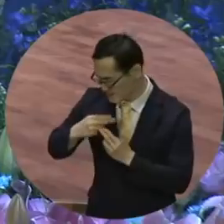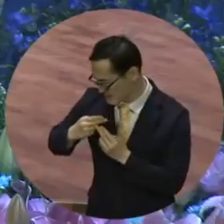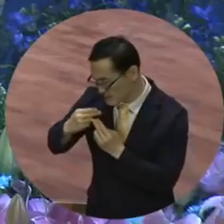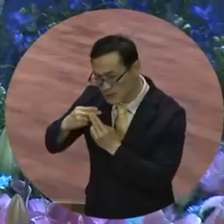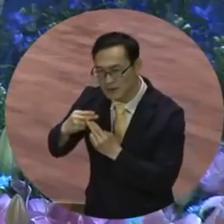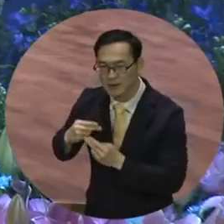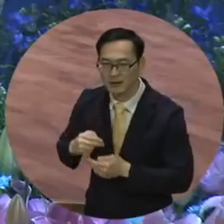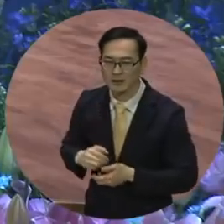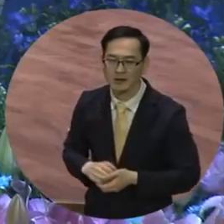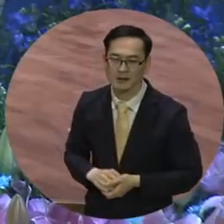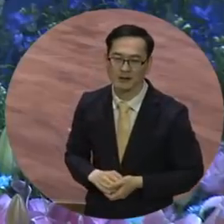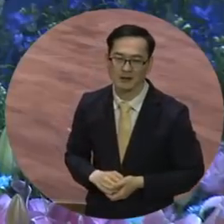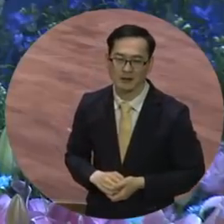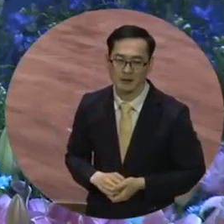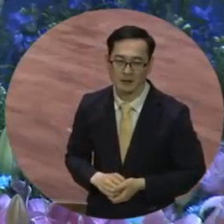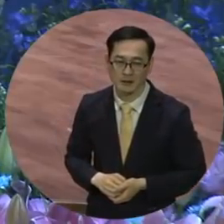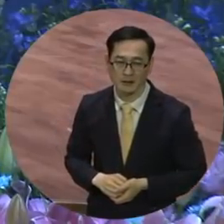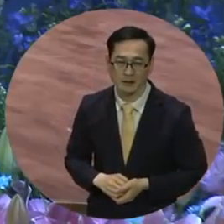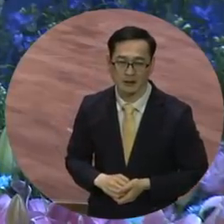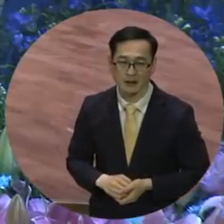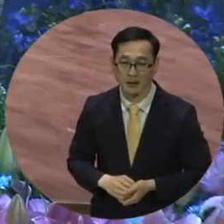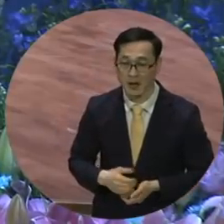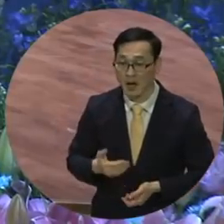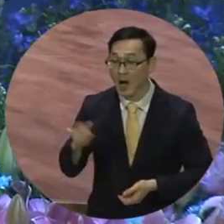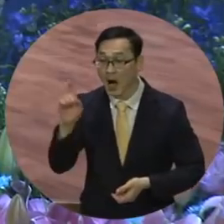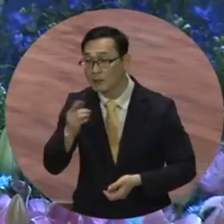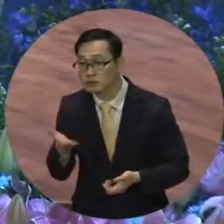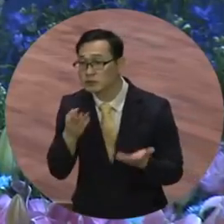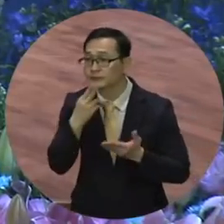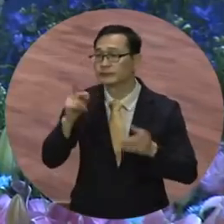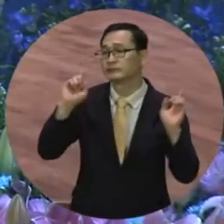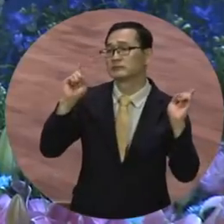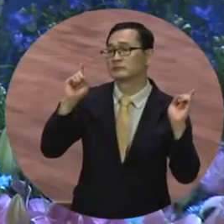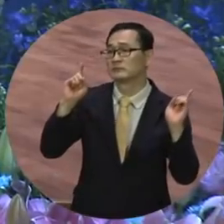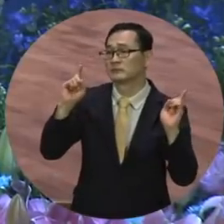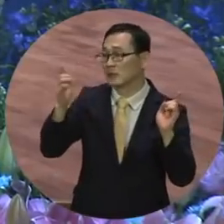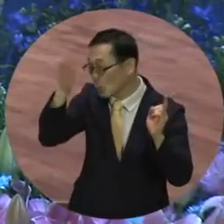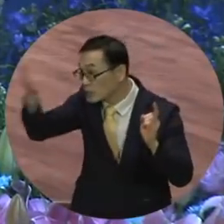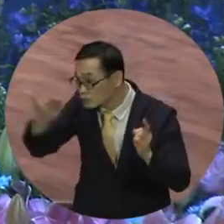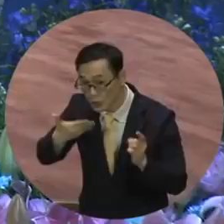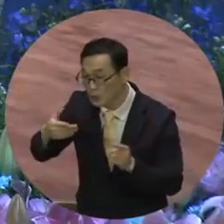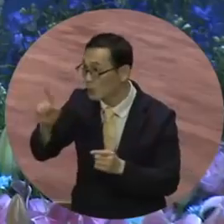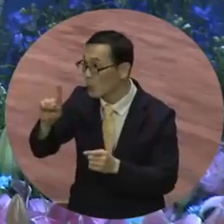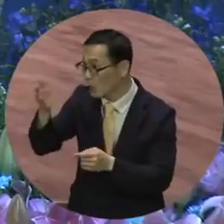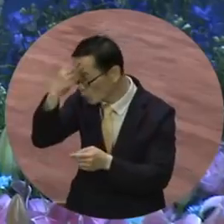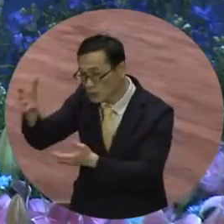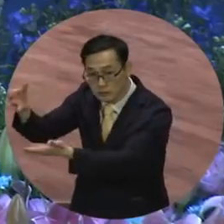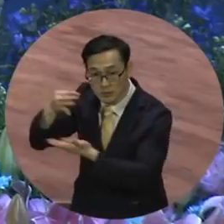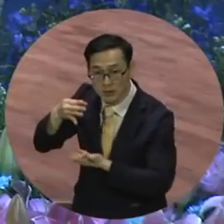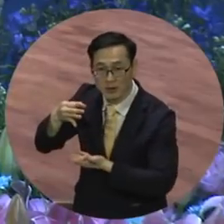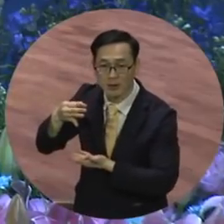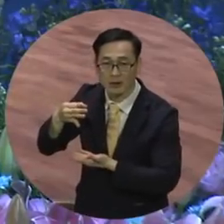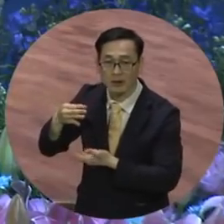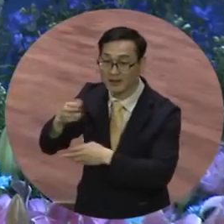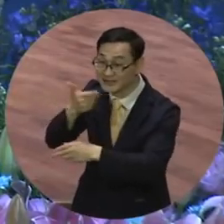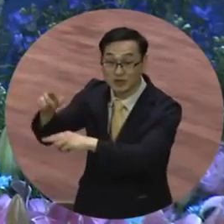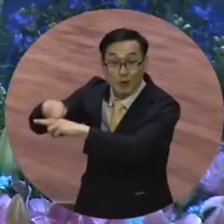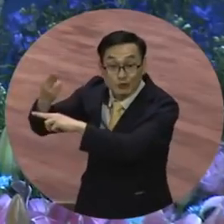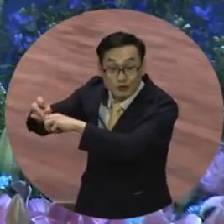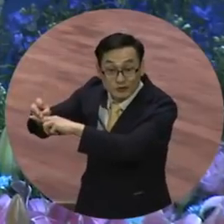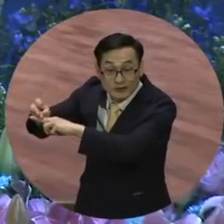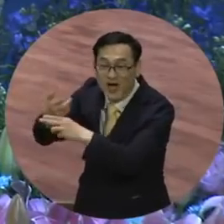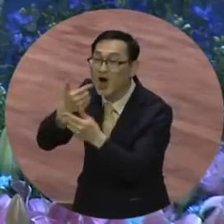아무 일도 하지 않는데 삭스를 준다, 월급을 준다. 큰 선물이잖아요. 큰 선물. 그래서